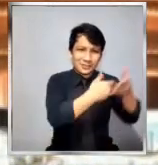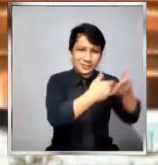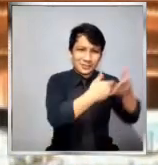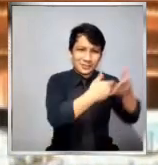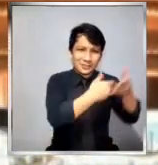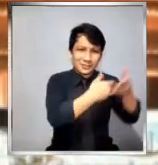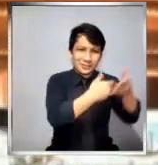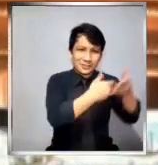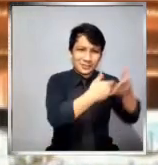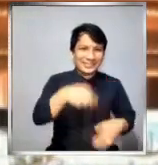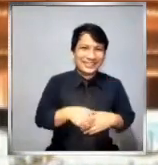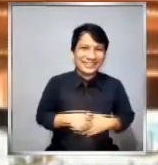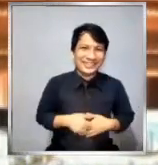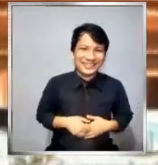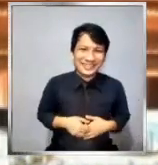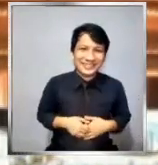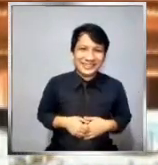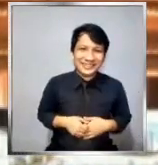Malaman ko ngayon kung